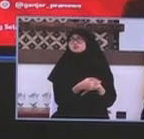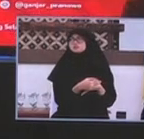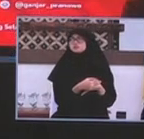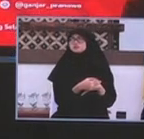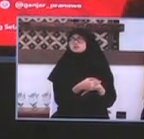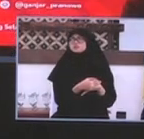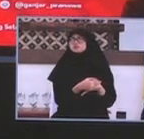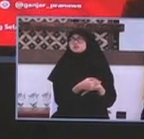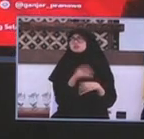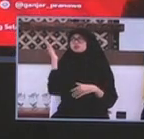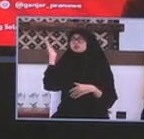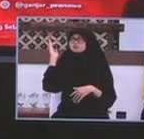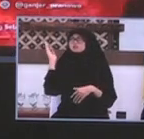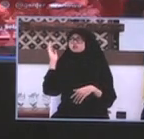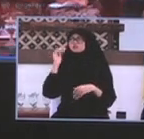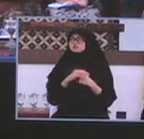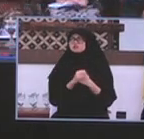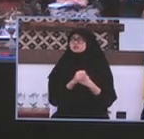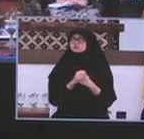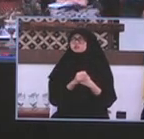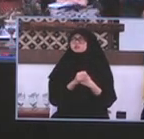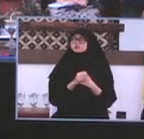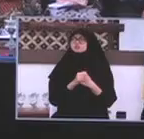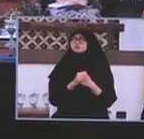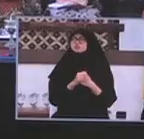ia melihat eh eh